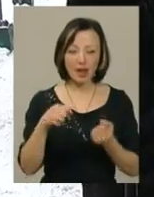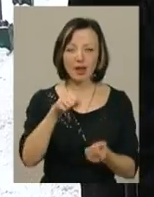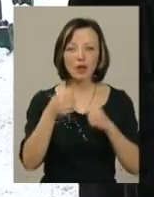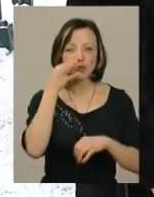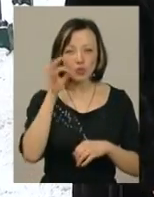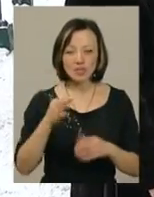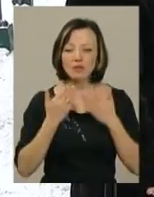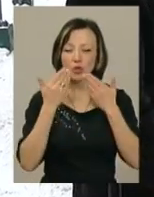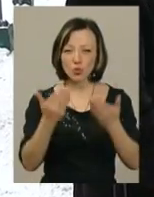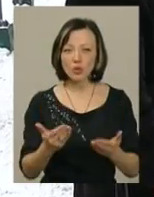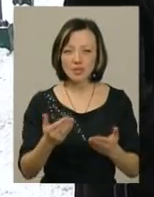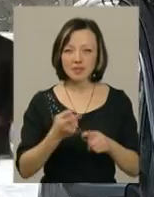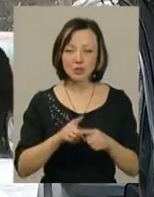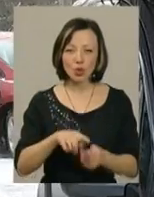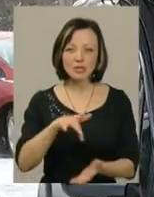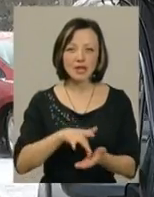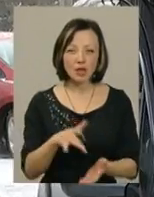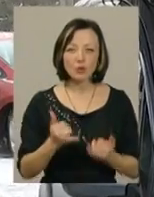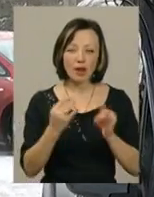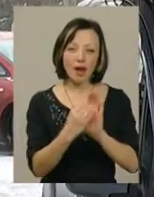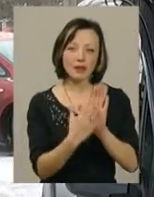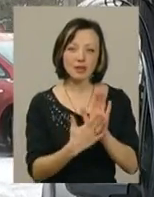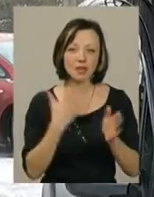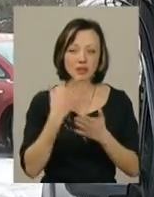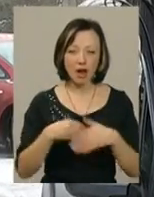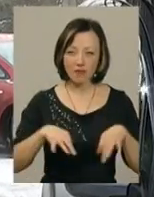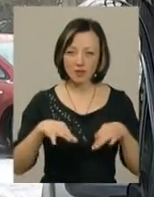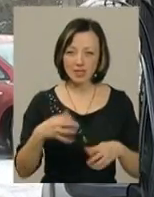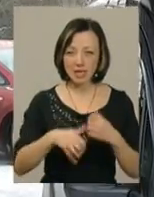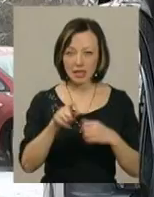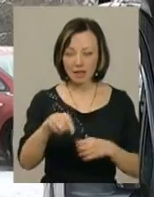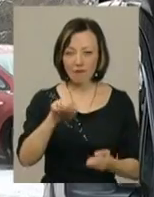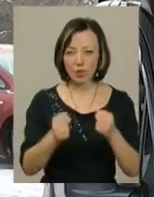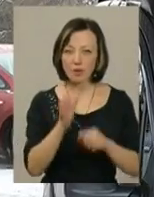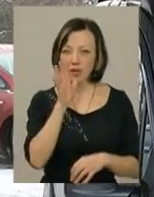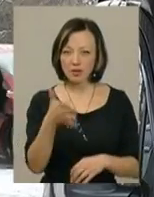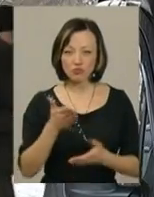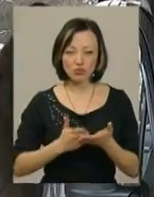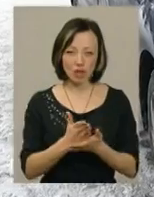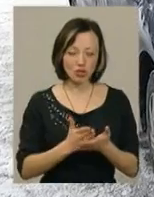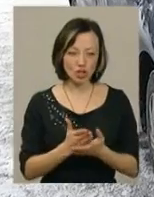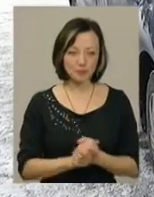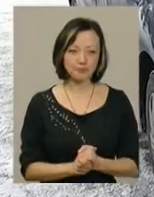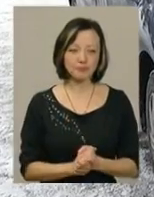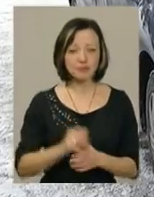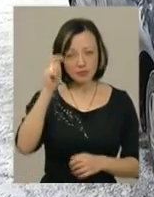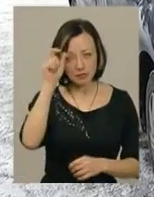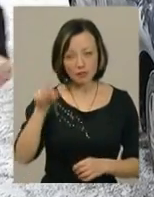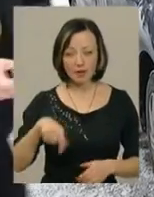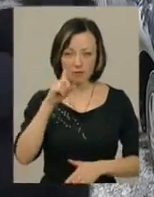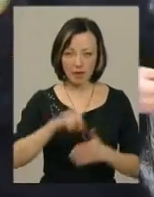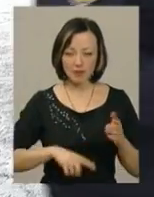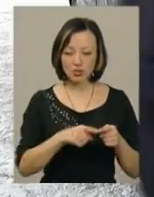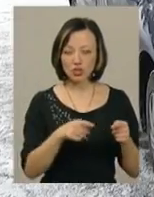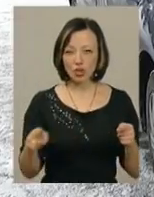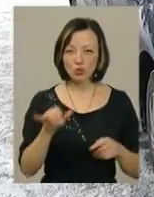що звернулися до регіонального сервісного центру для реєстрації автівок. Серед них є водій з 5-річним досвідом Максим Репецький. Чоловік переконує, за